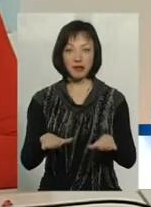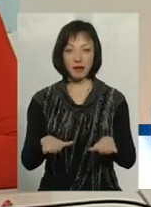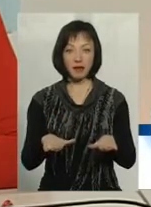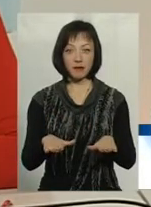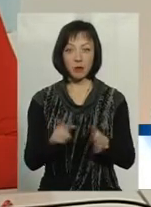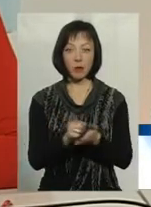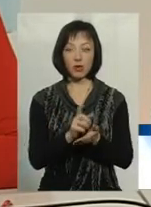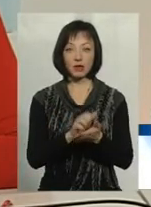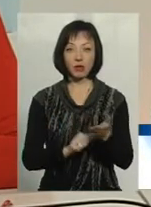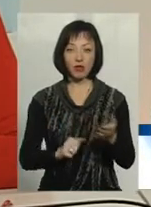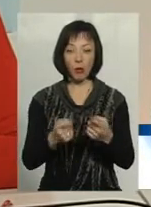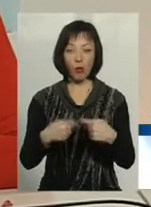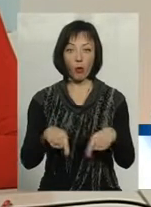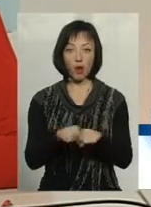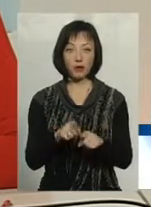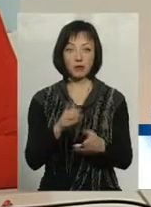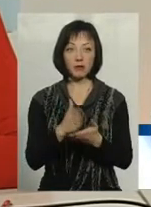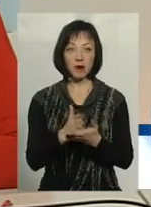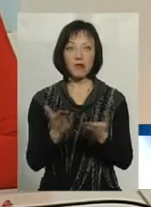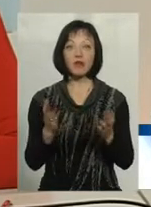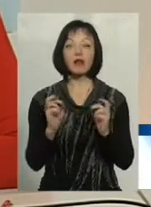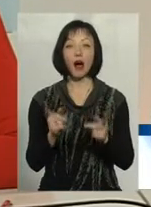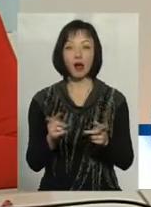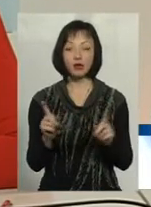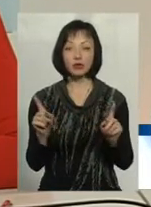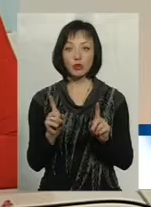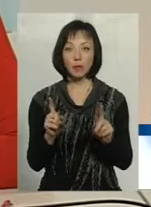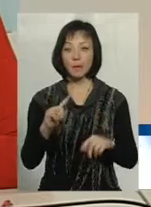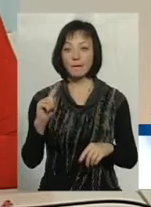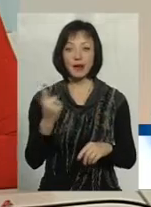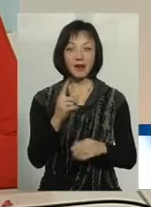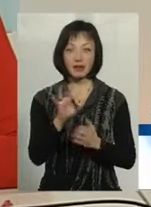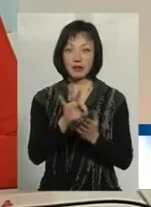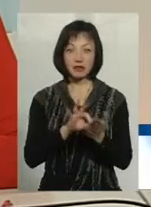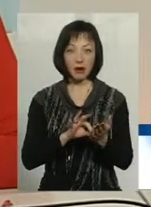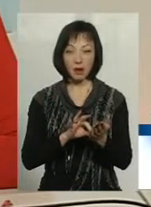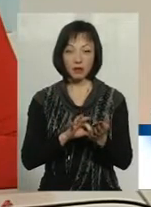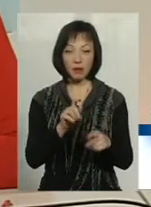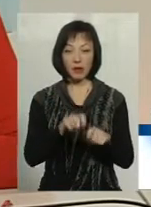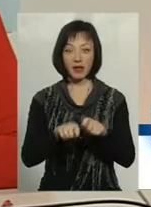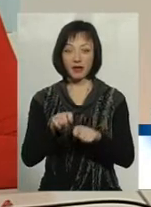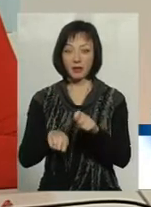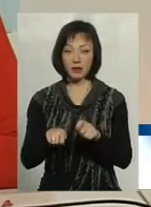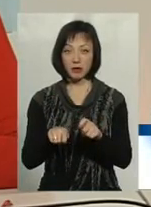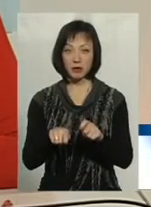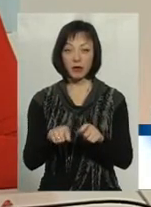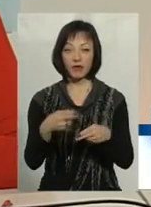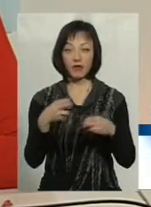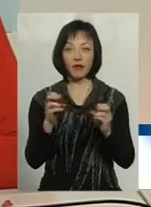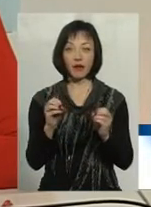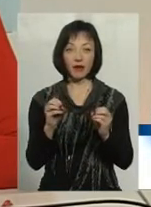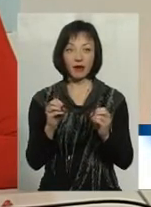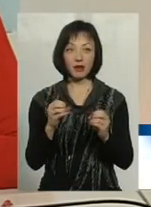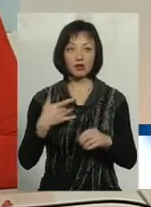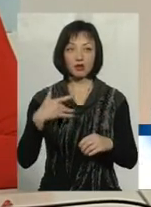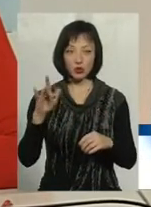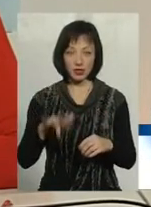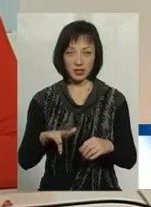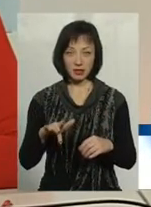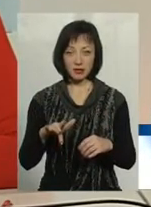потихеньку-потихеньку через, скажімо, Кабінет міністрів України, навіть через Верховну Раду сьогодні починають собі додавати,